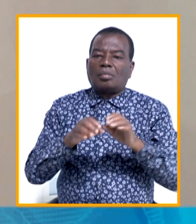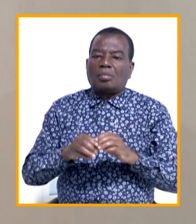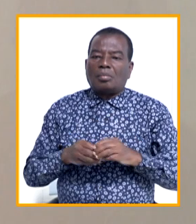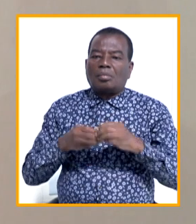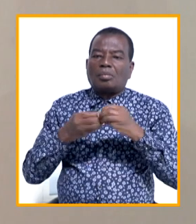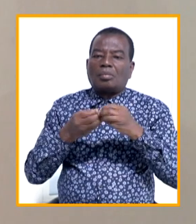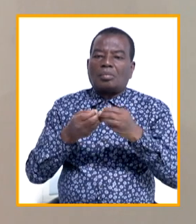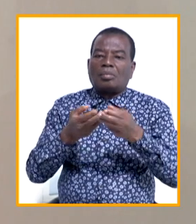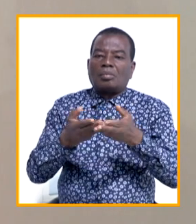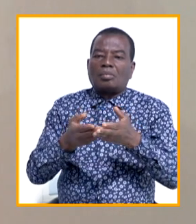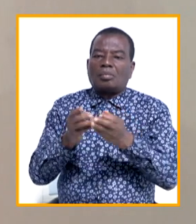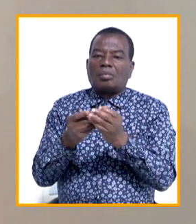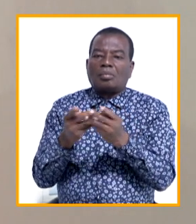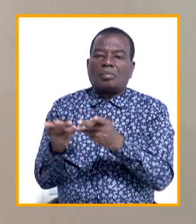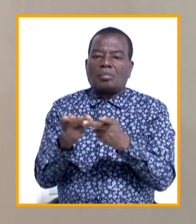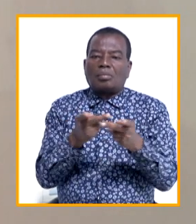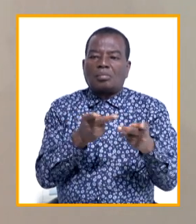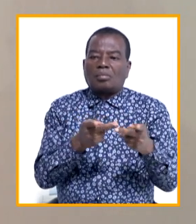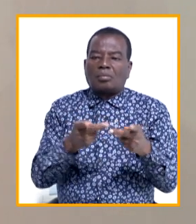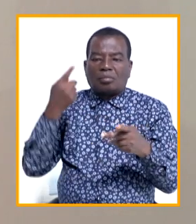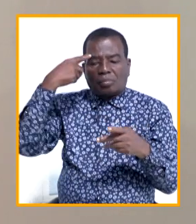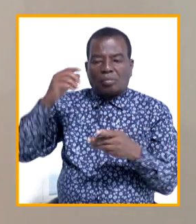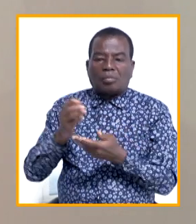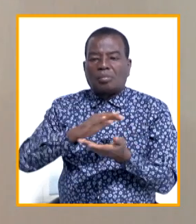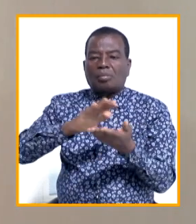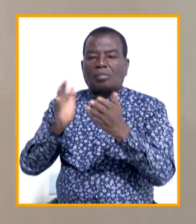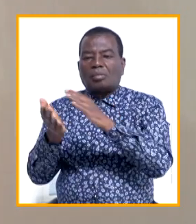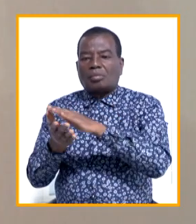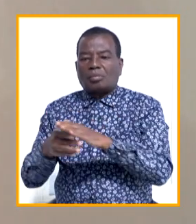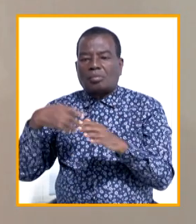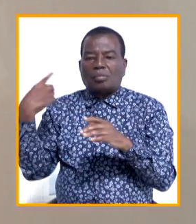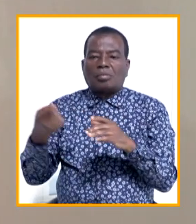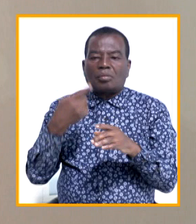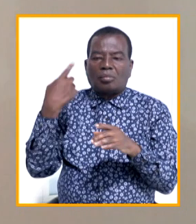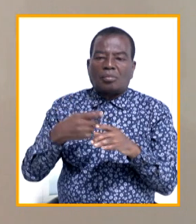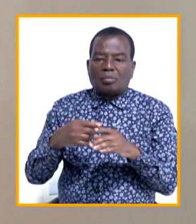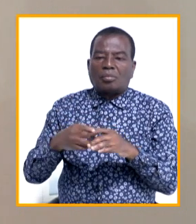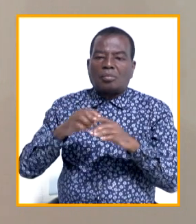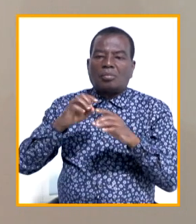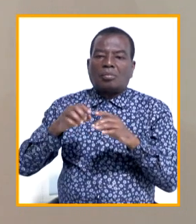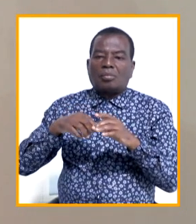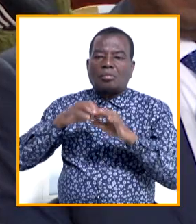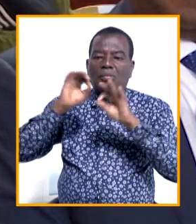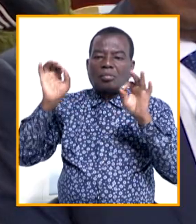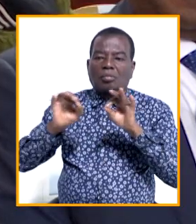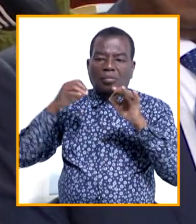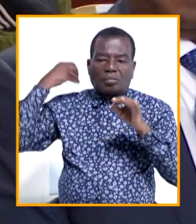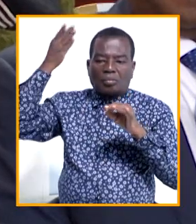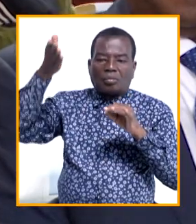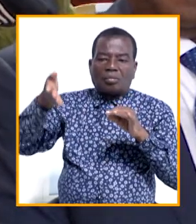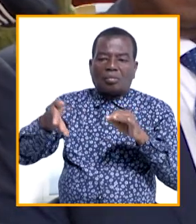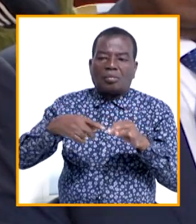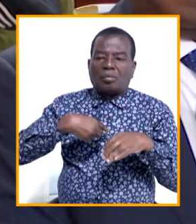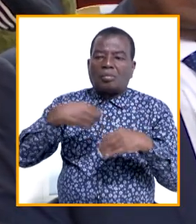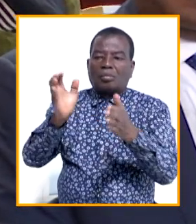revue du dispositif afin d'améliorer davantage les éditions à venir